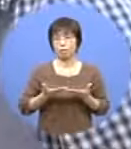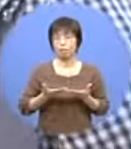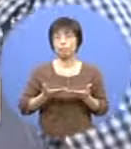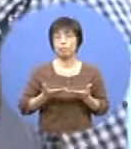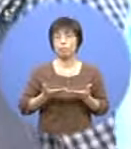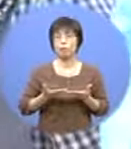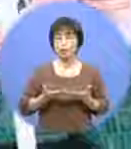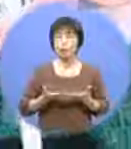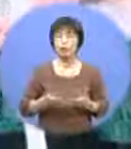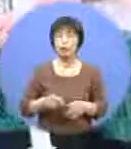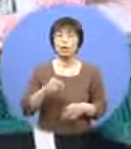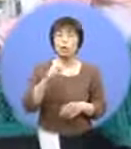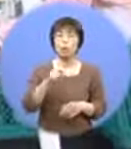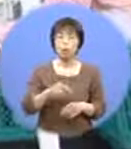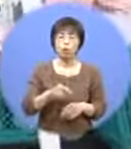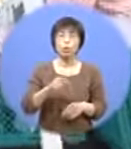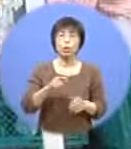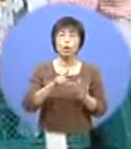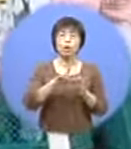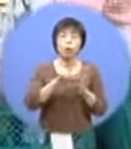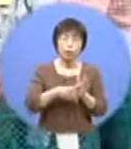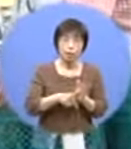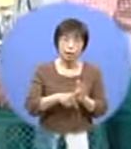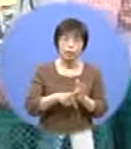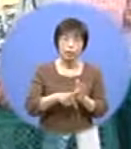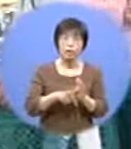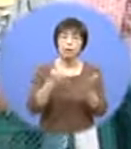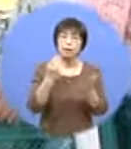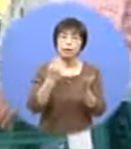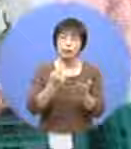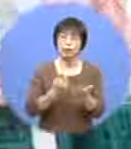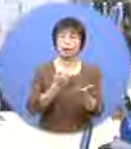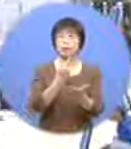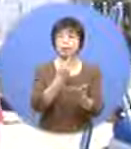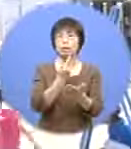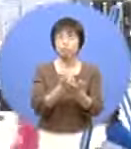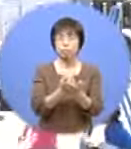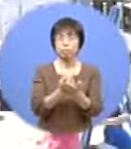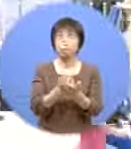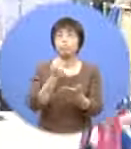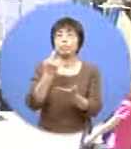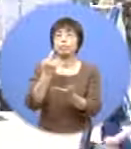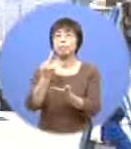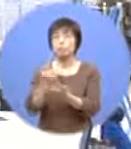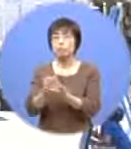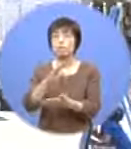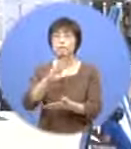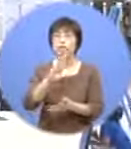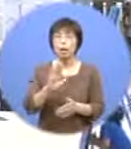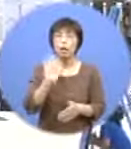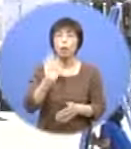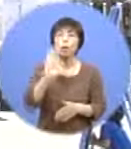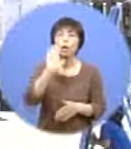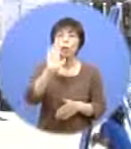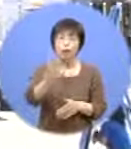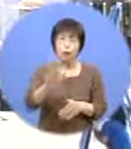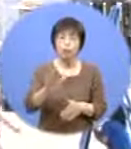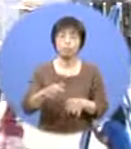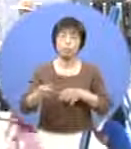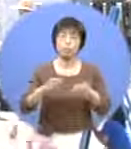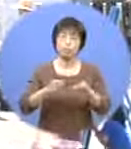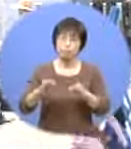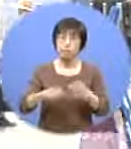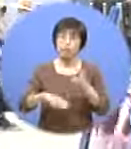あのスポット的なあのイベントの時に参加させてもらってたのが多かったんですけど、まあ、ある程度ノウハウもできましたん